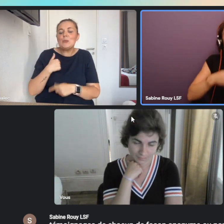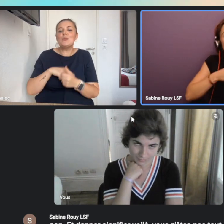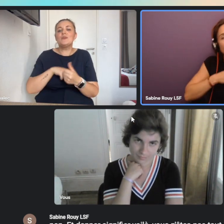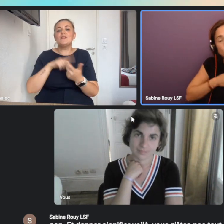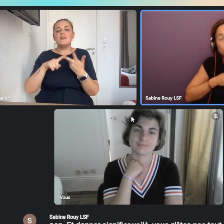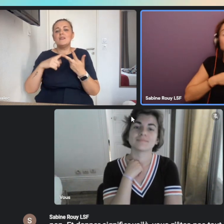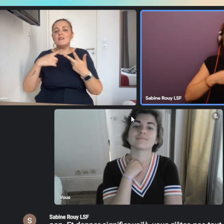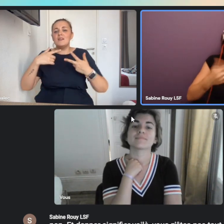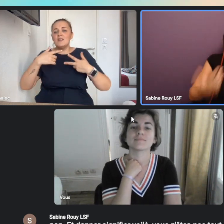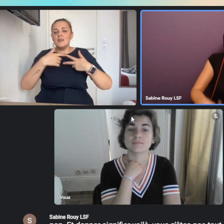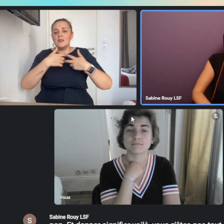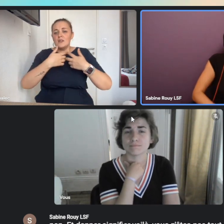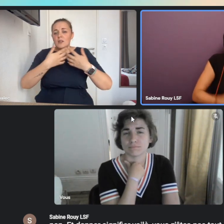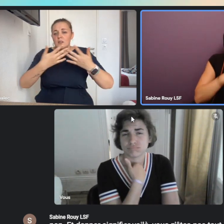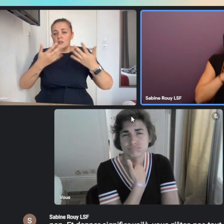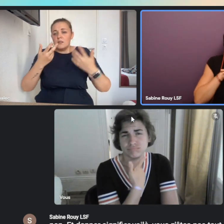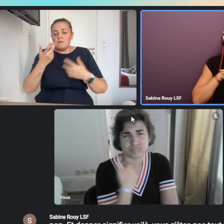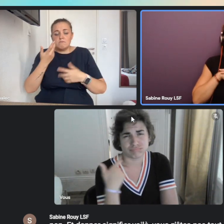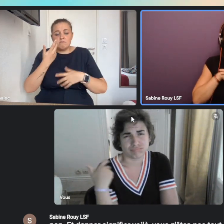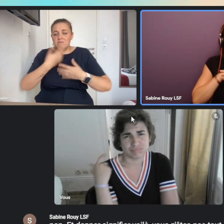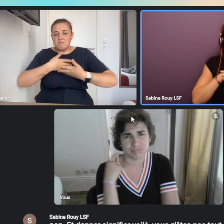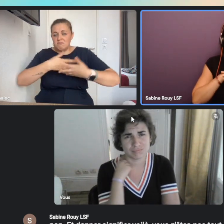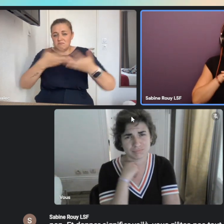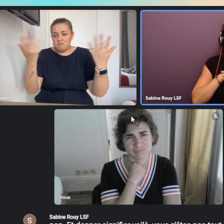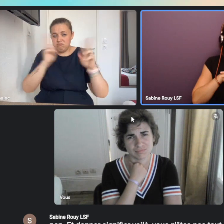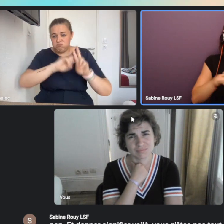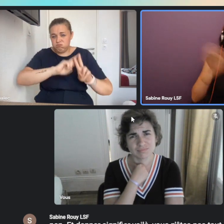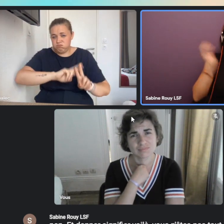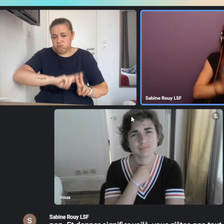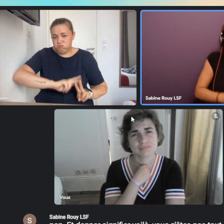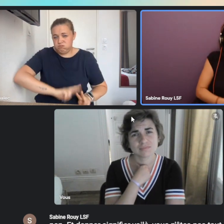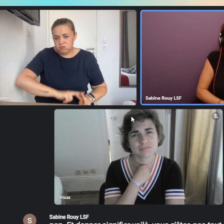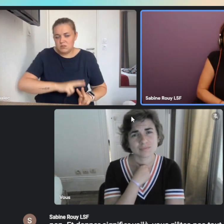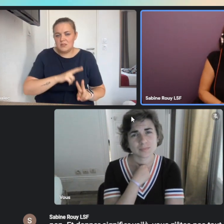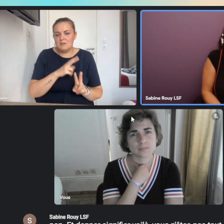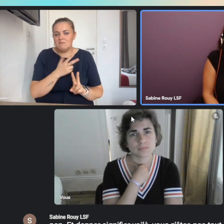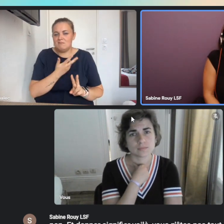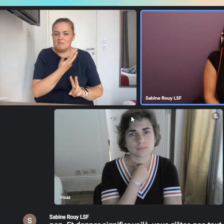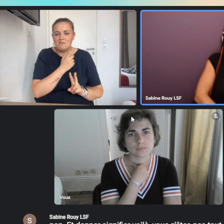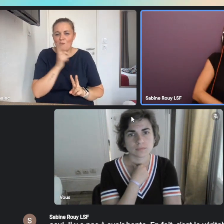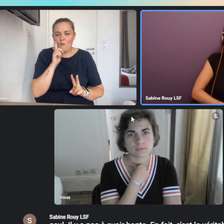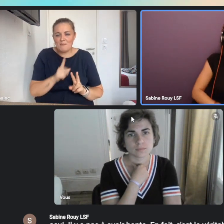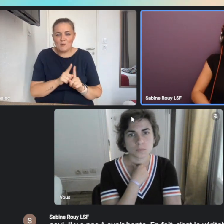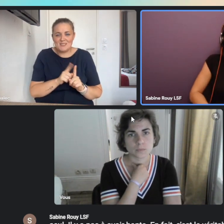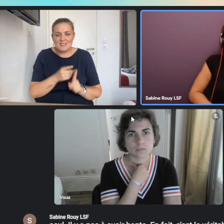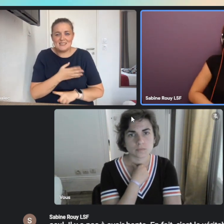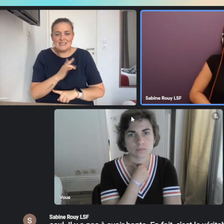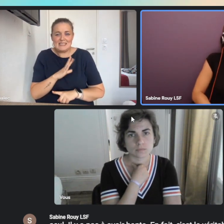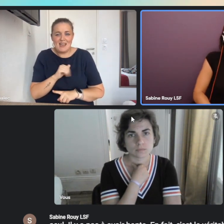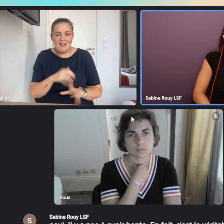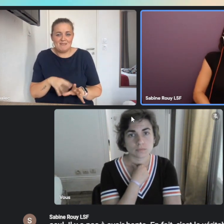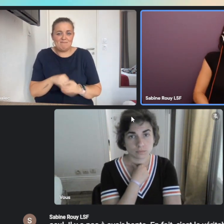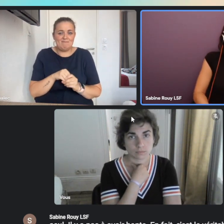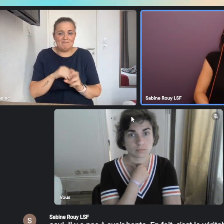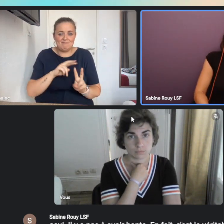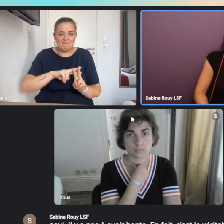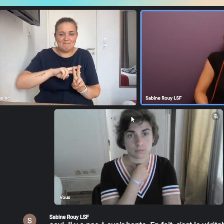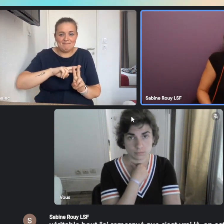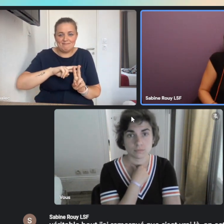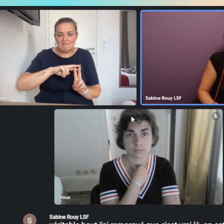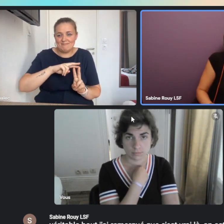avec Balance ton porc, avec MeToo, enfin voilà, il y a plein de hashtags qui se créent, et pourquoi pas